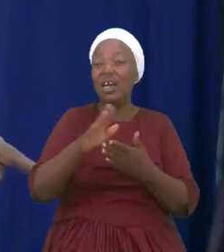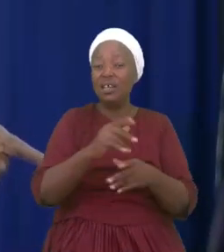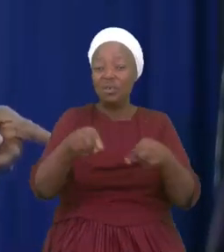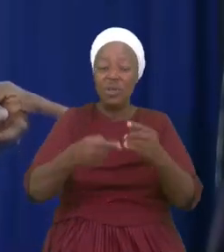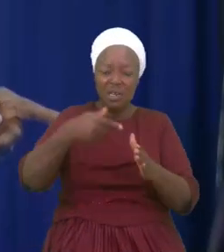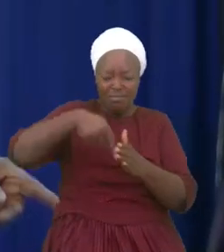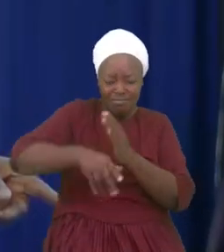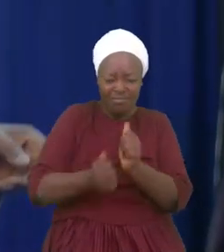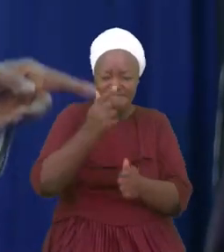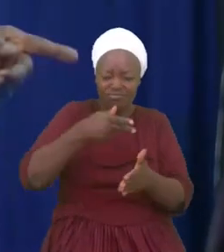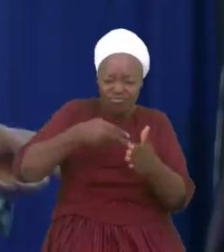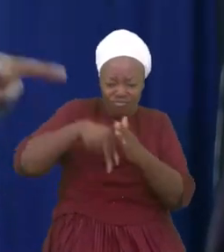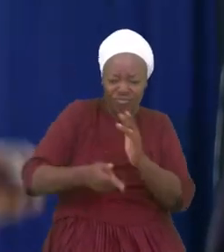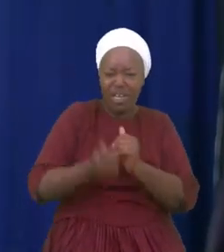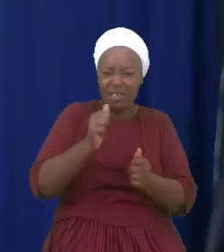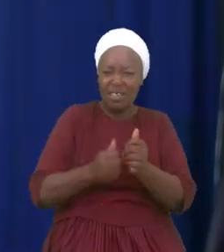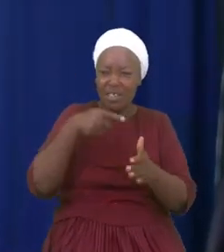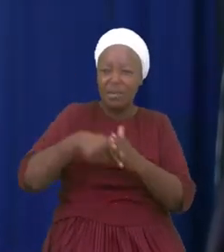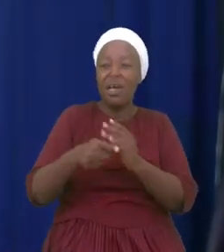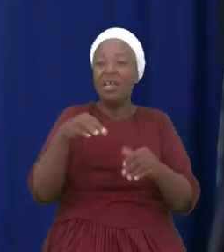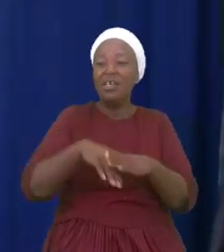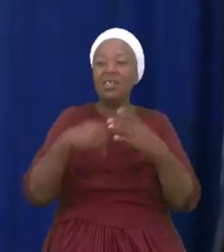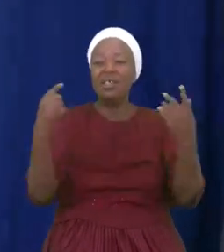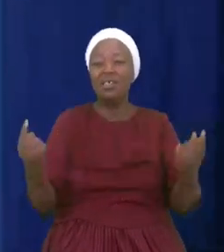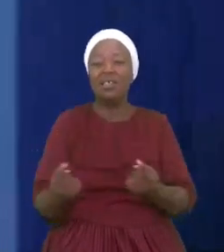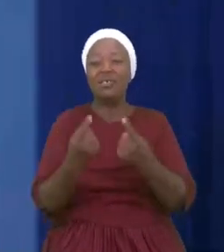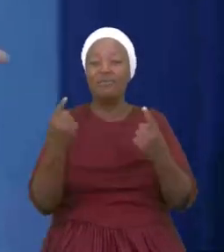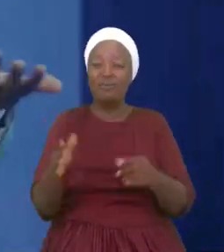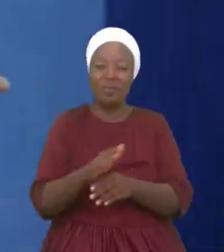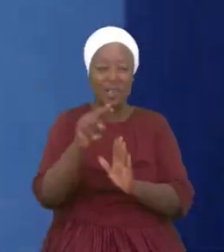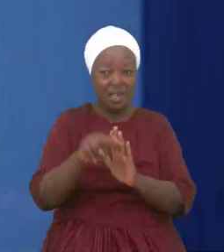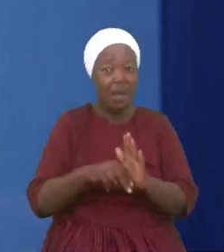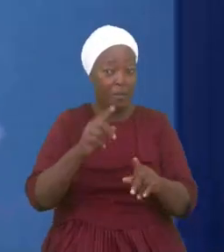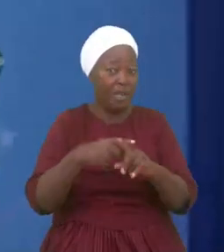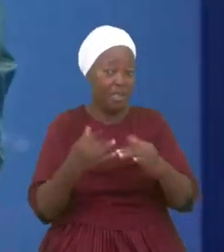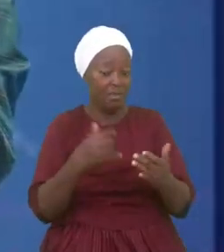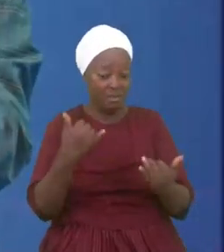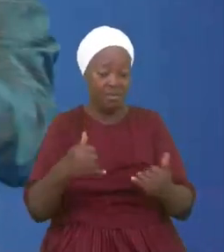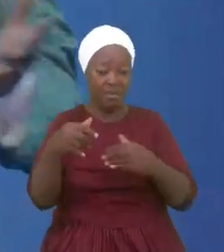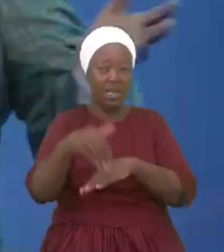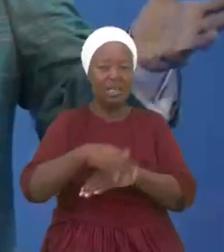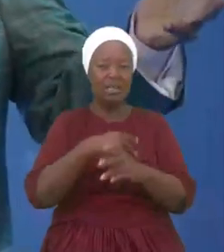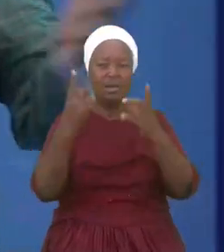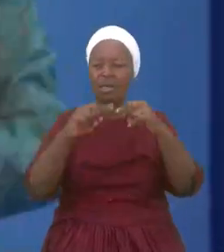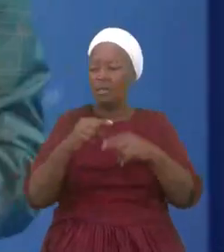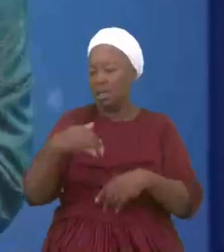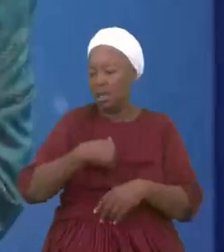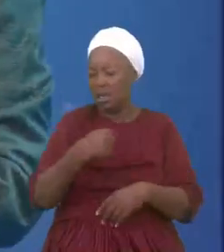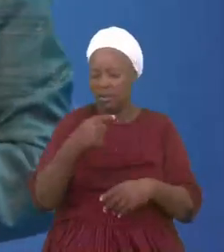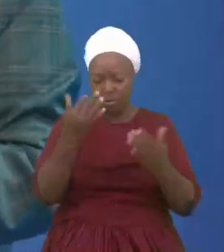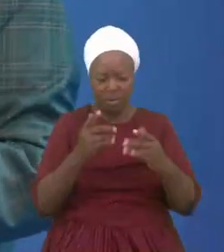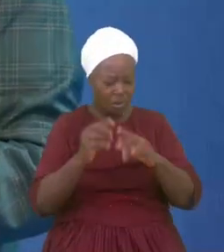approfondie dans le péché comme nous nous allons approfondissant dans la sédité et là ils vont